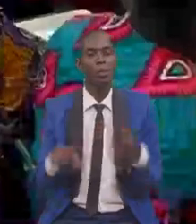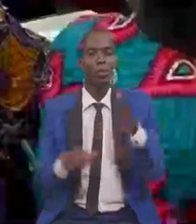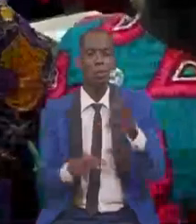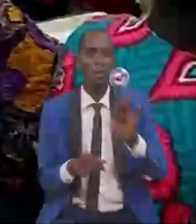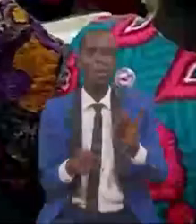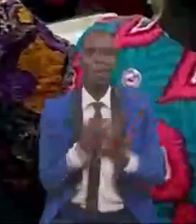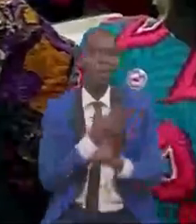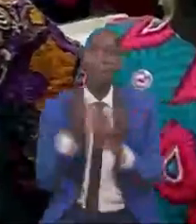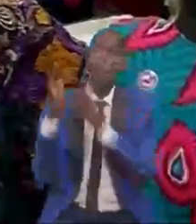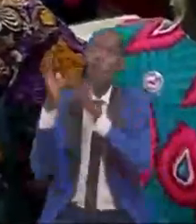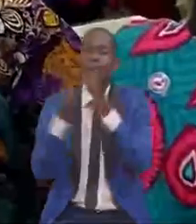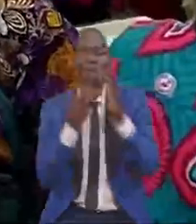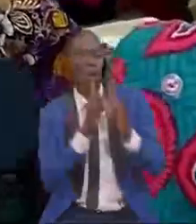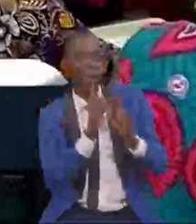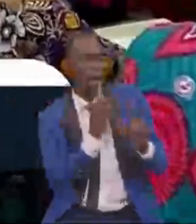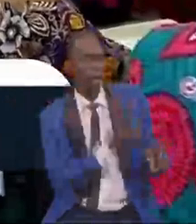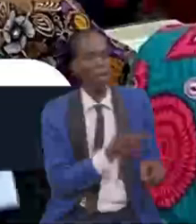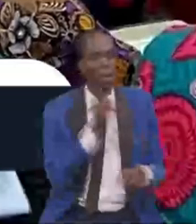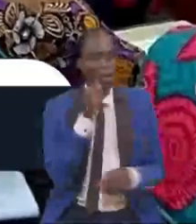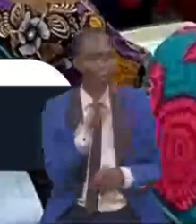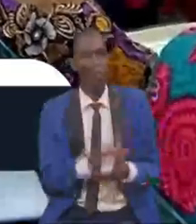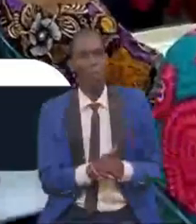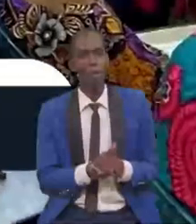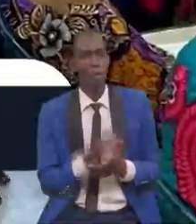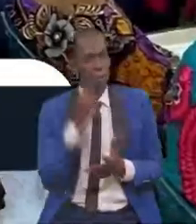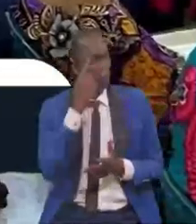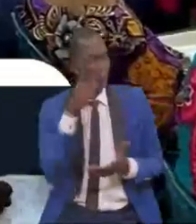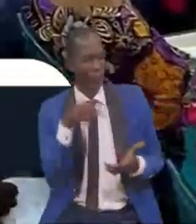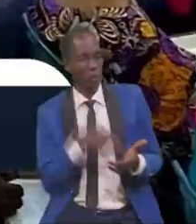29. Alors, il lui dit,